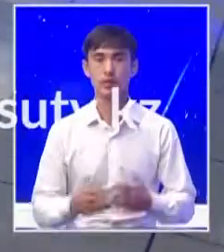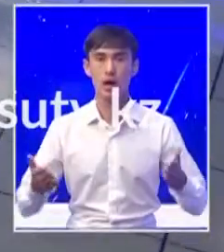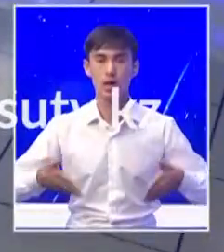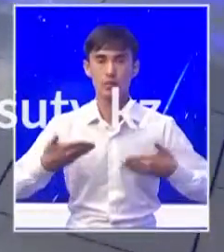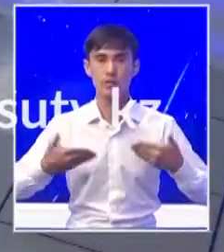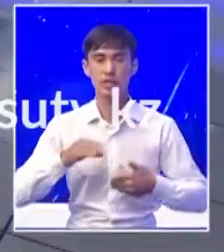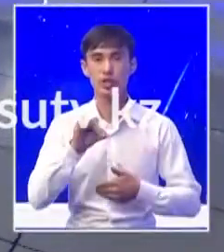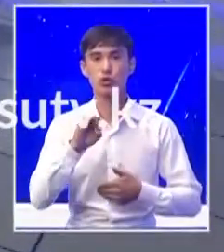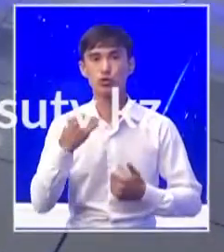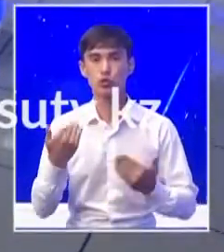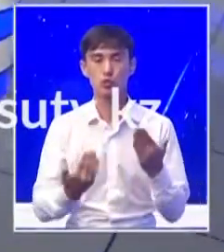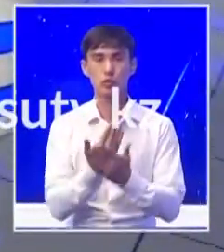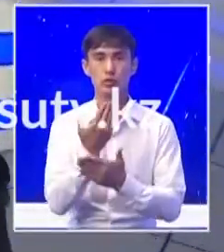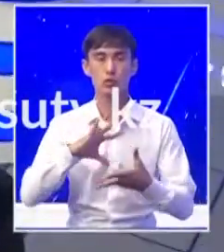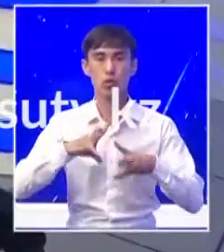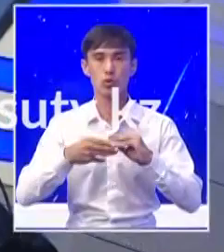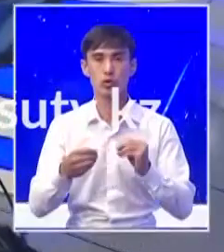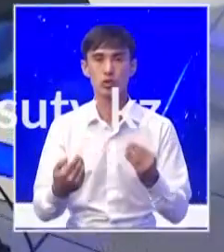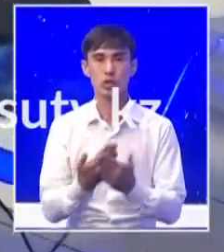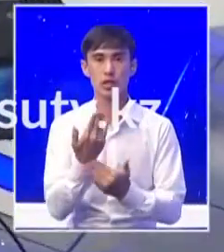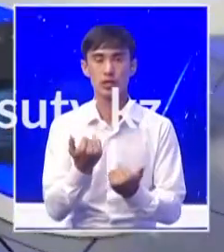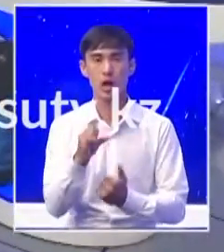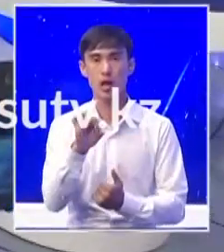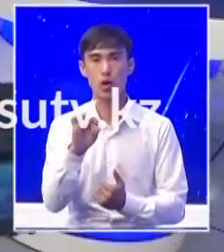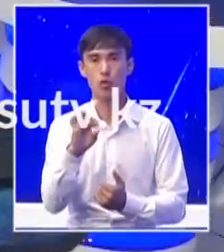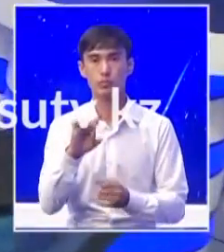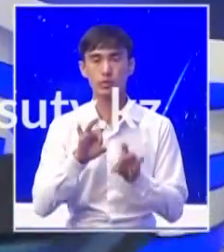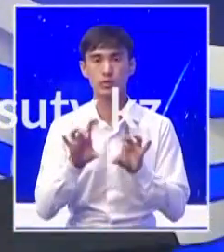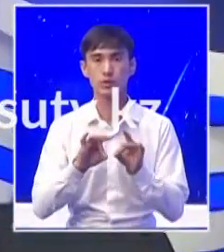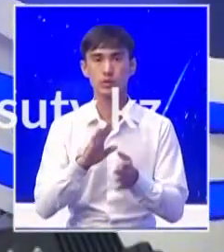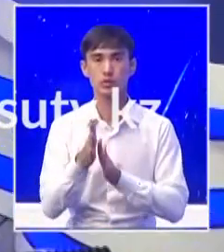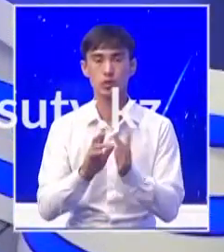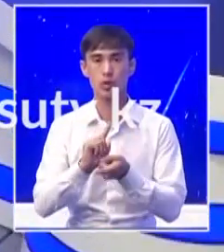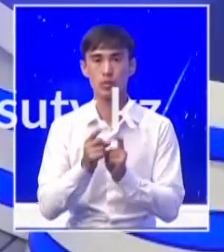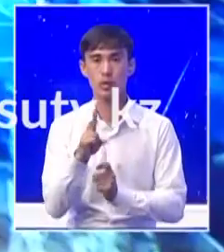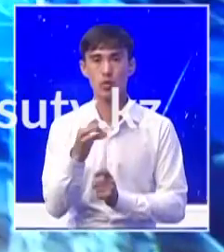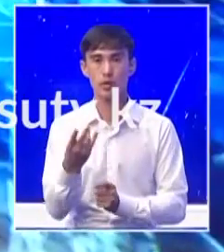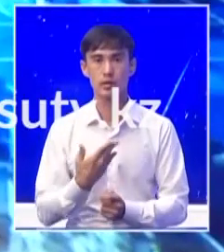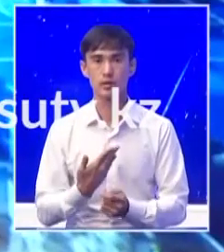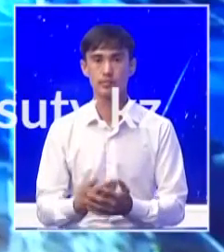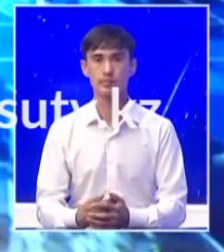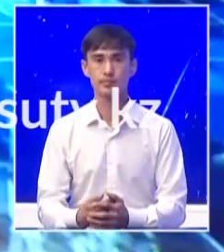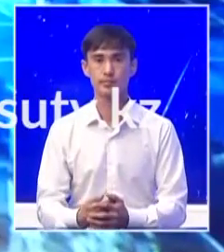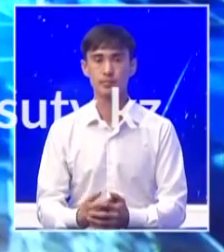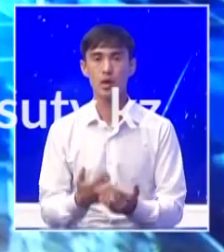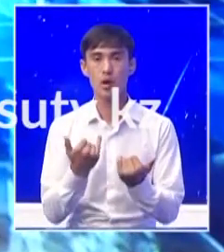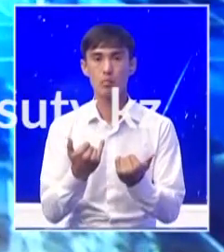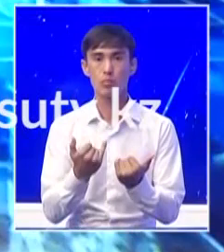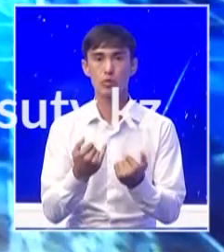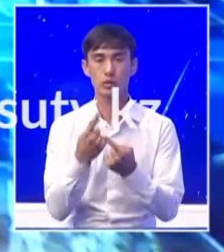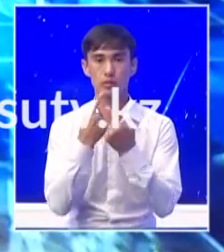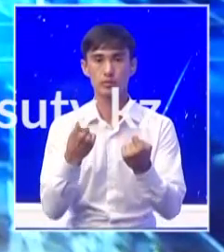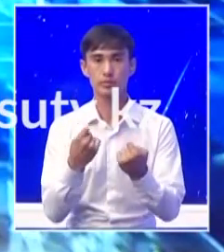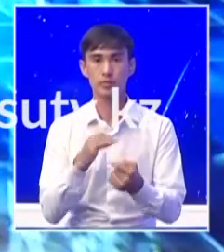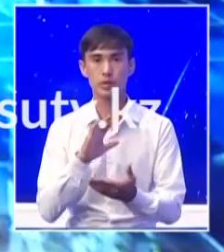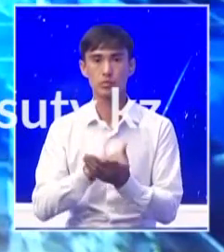Армысыздар, жетсу арнасында қорытынды жаңалықтар. Студияда Аумсан Сызбаева, Сурда Дормада Дәурен Кәдірбекұлы. Бүгінге келіп түскен ақпараттар